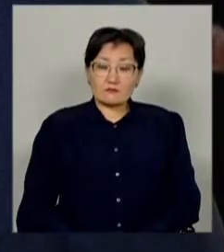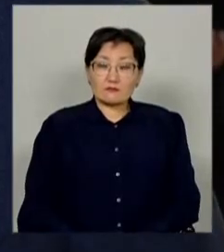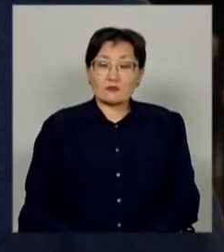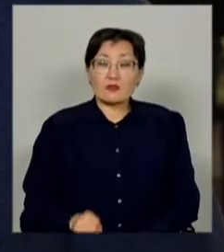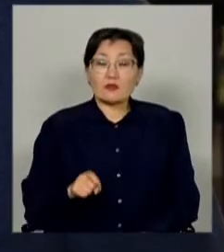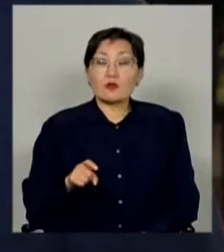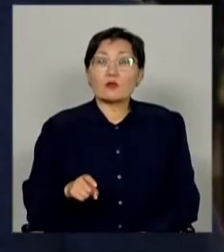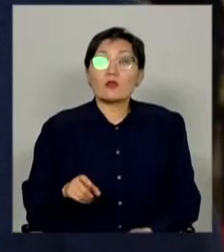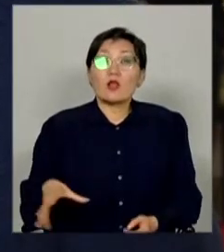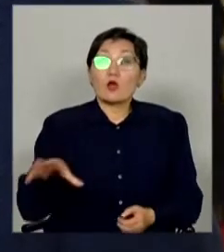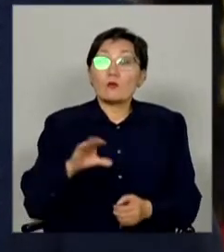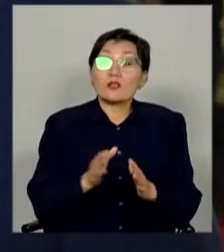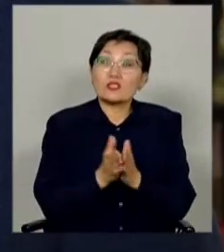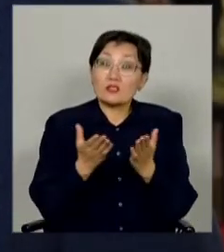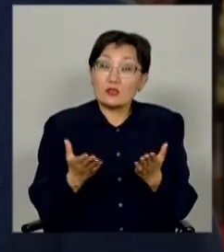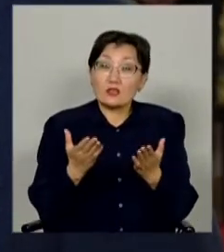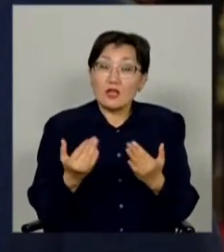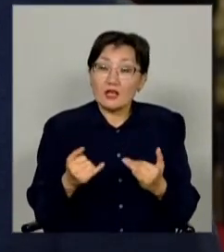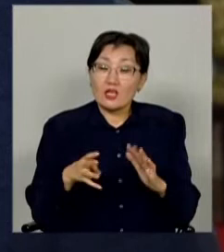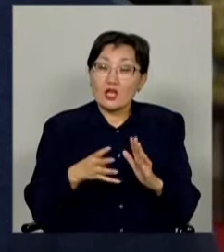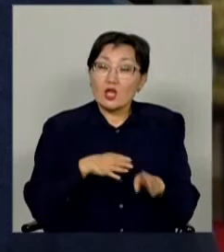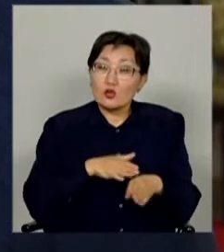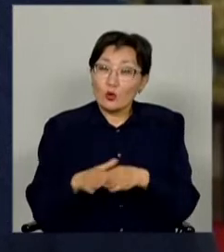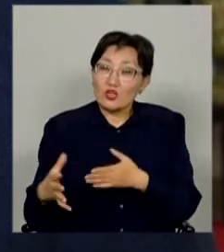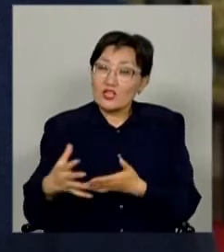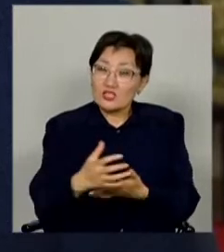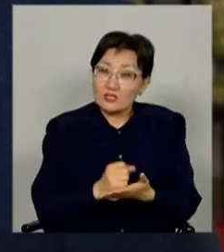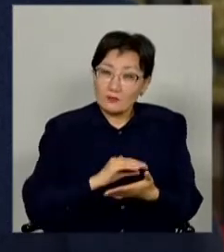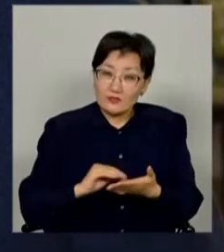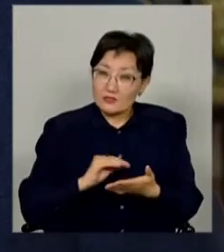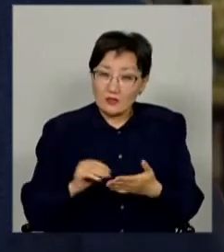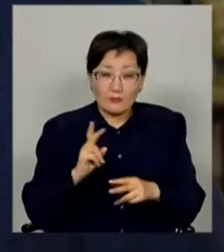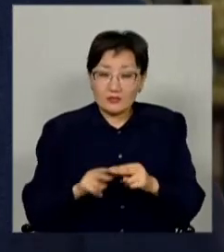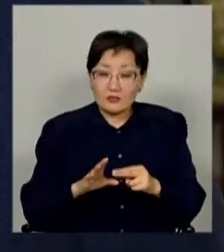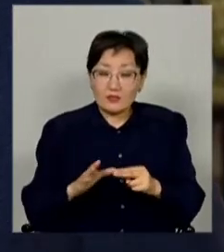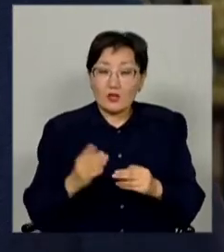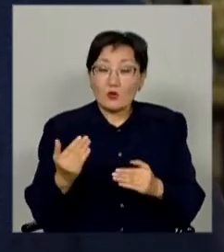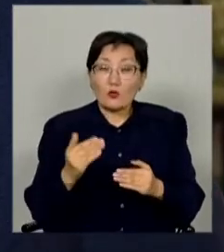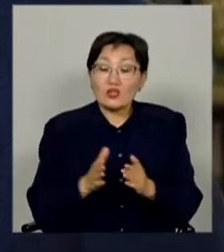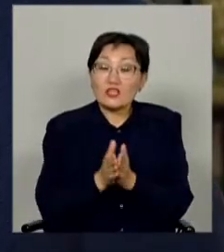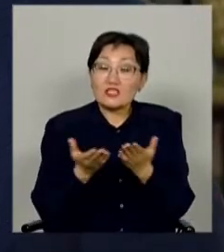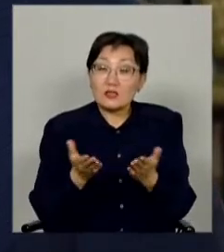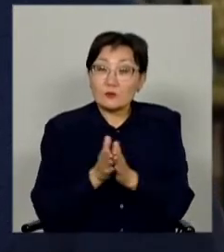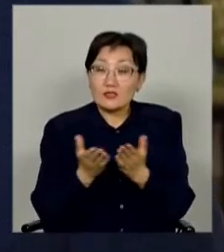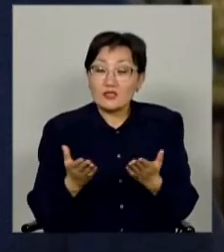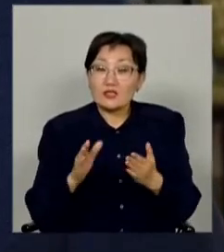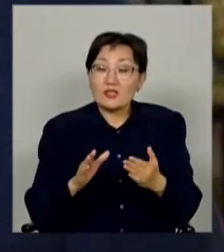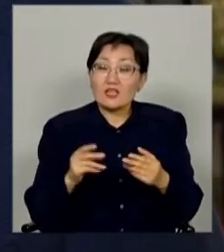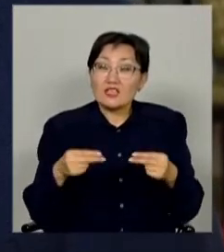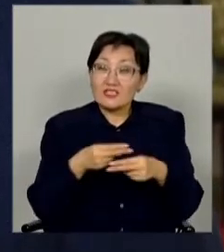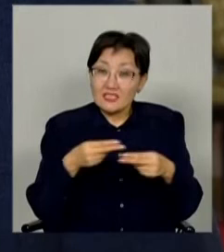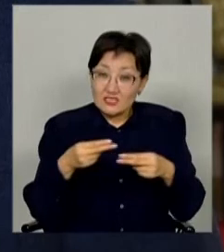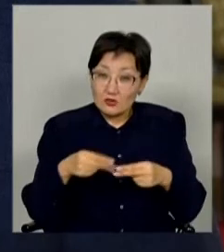Ахаңның бүкіл еңбектерінің өзі әлі толық жинақталып біткен жоқ. Сондықтан да Ахаңның шығармаларының текстологиялық зерттеу